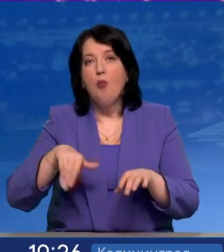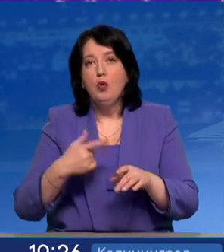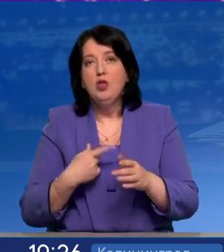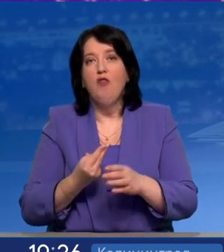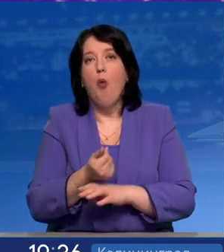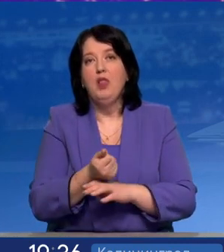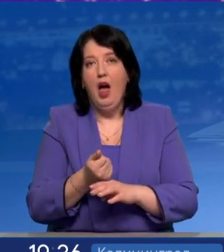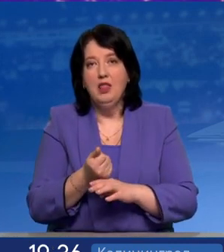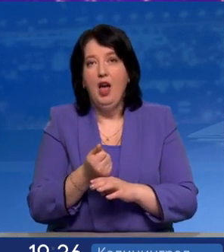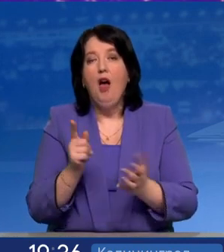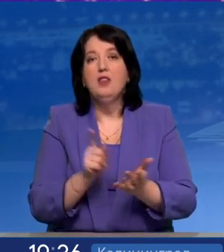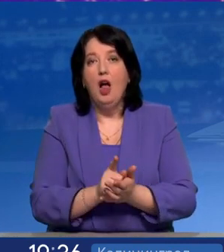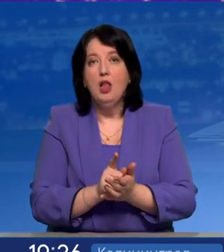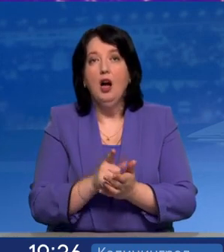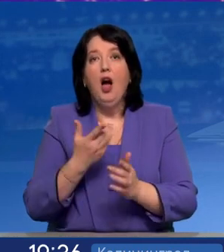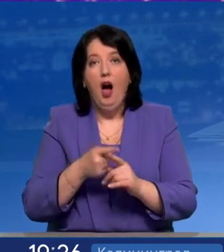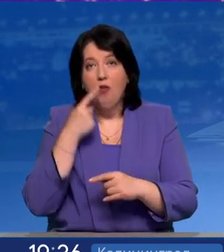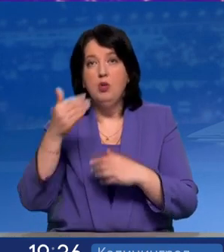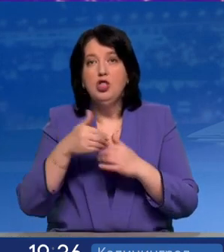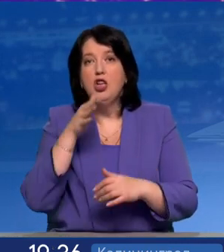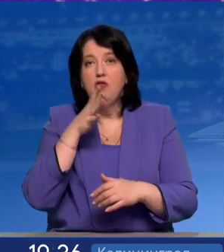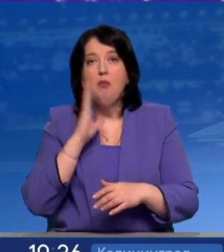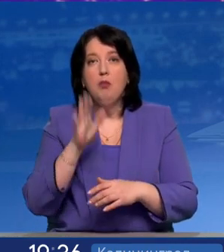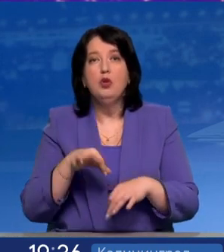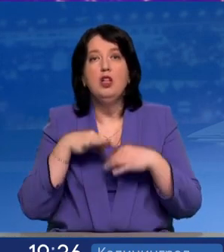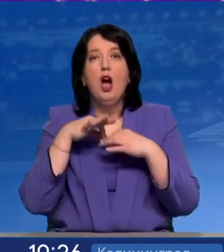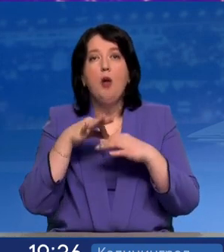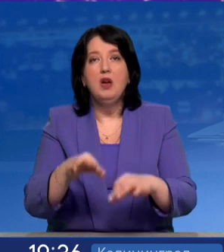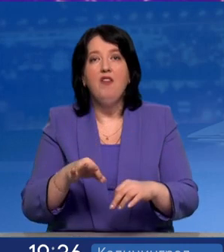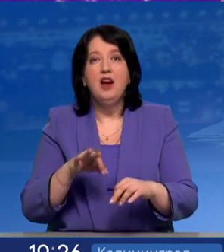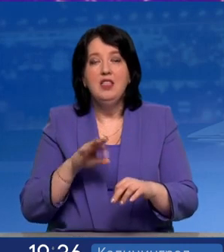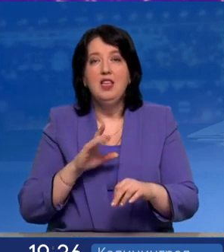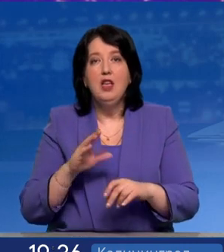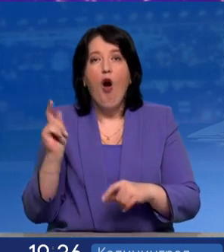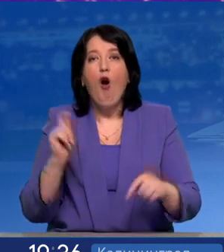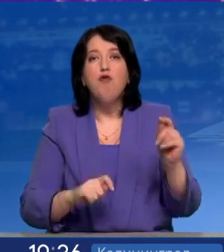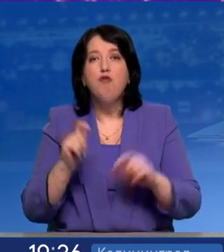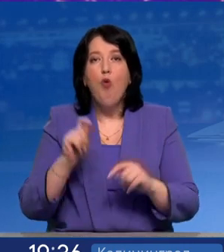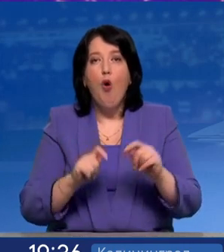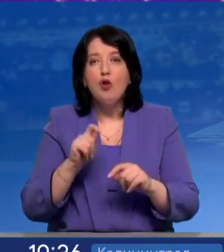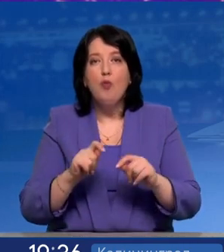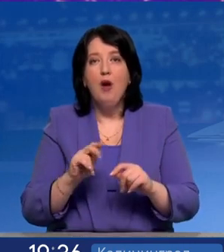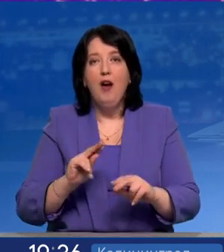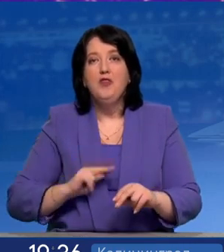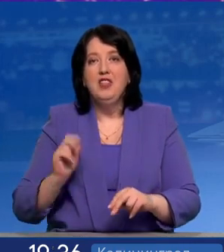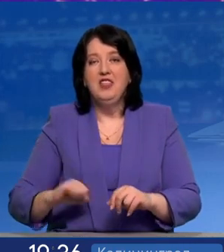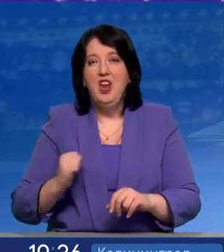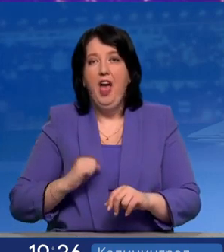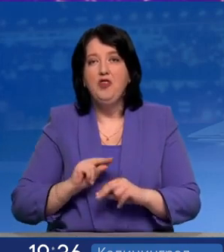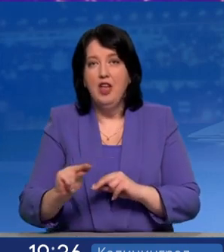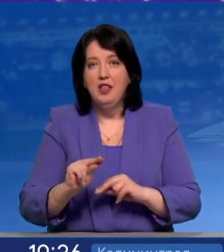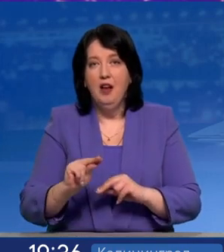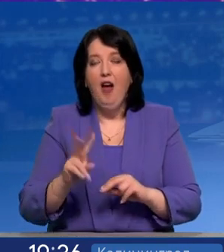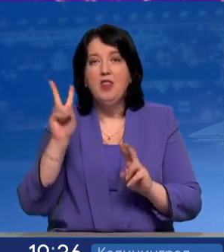Дубае проведет трансформационный форум-тренинг, который она сама вот назвала матерным словом, с подзаголовком «Победи